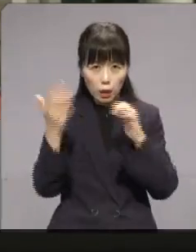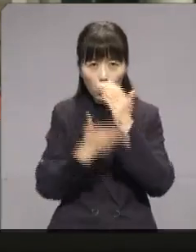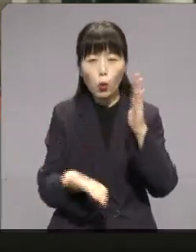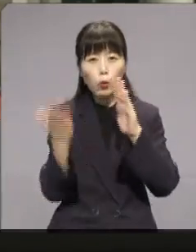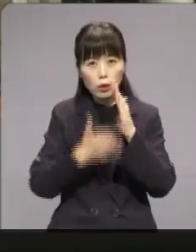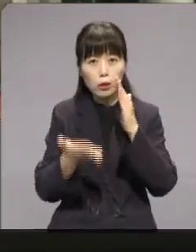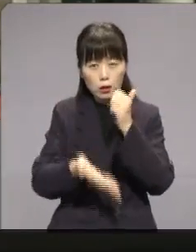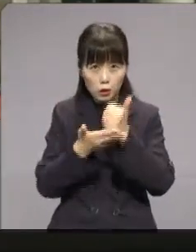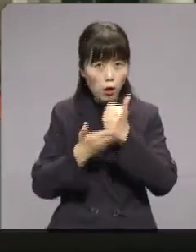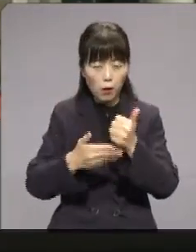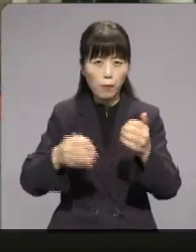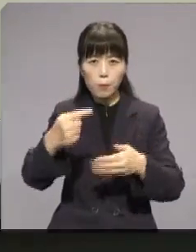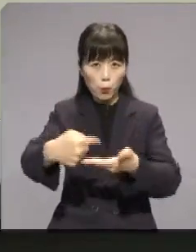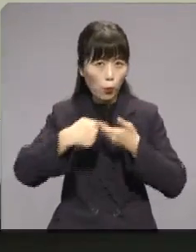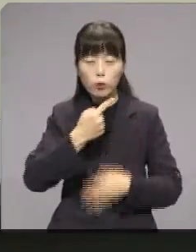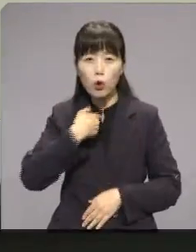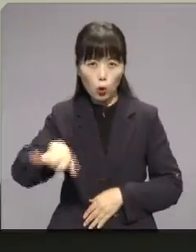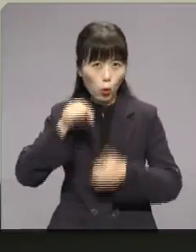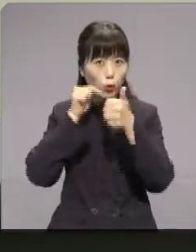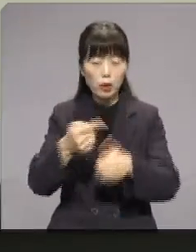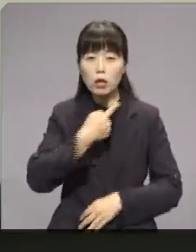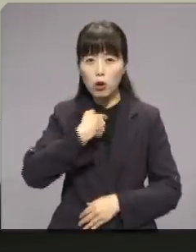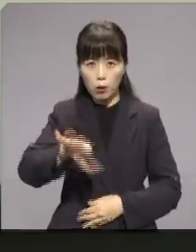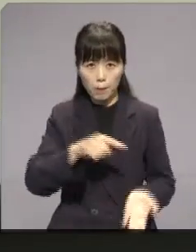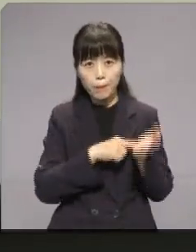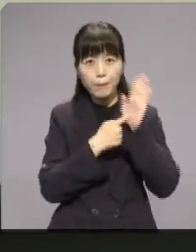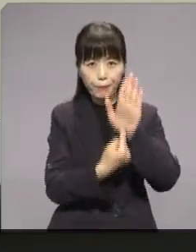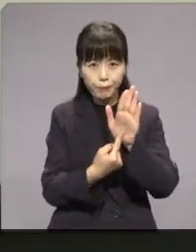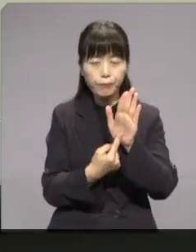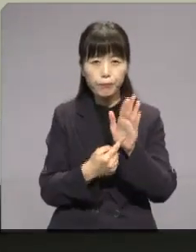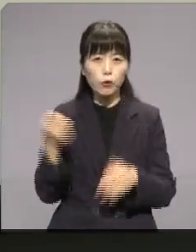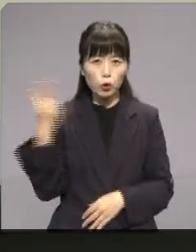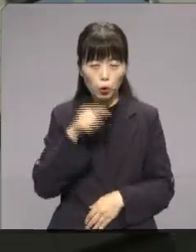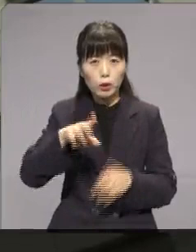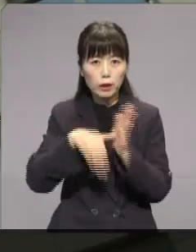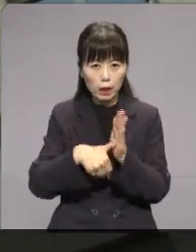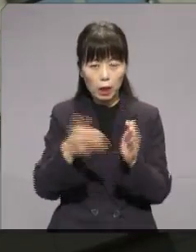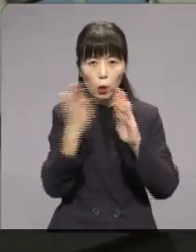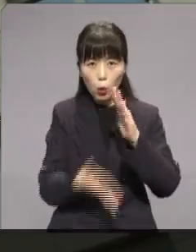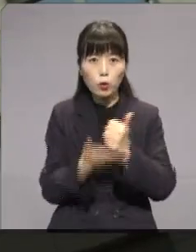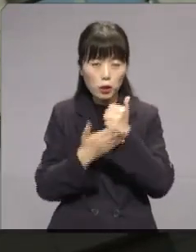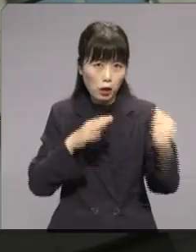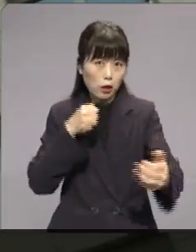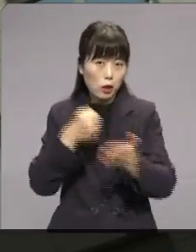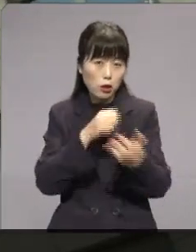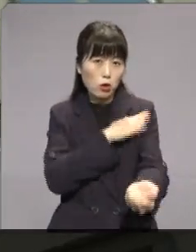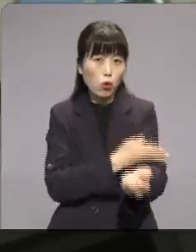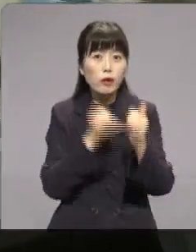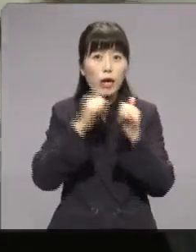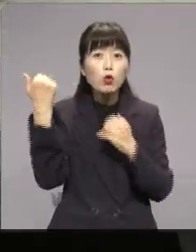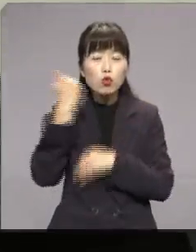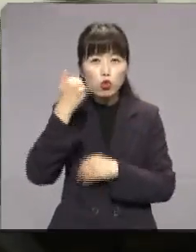받은 적도 없고 또 공천을 지시한 적도 없다고 설명했습니다 또 당시 공천 결정권자는 이준석